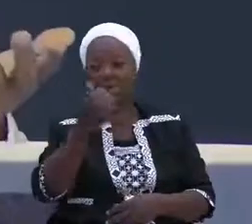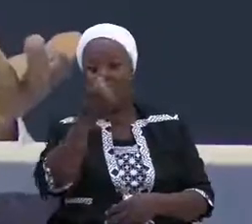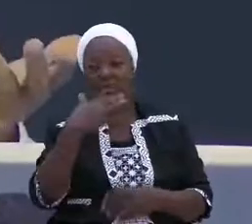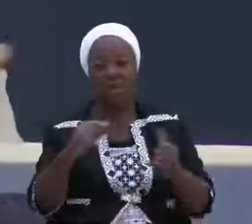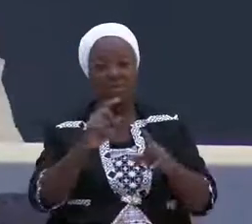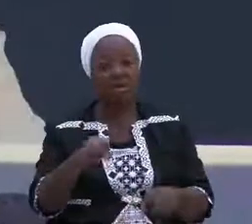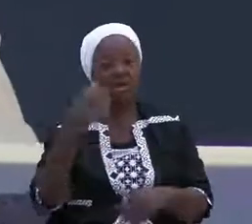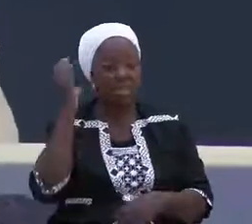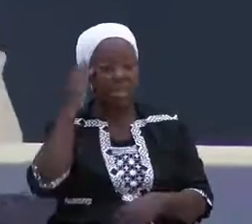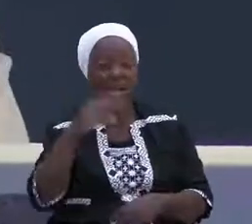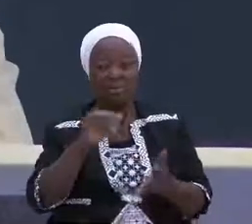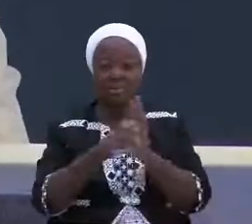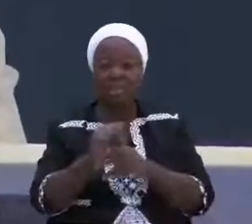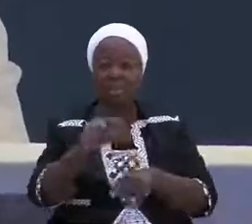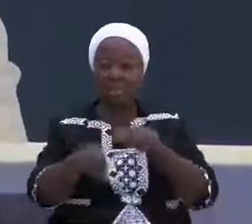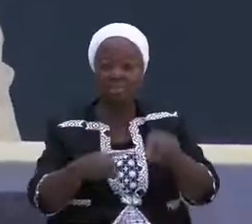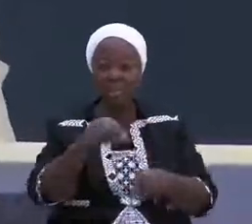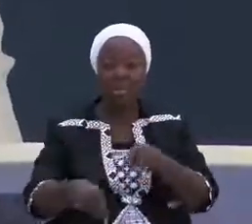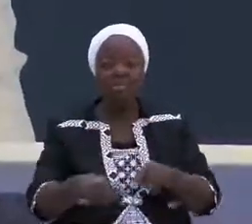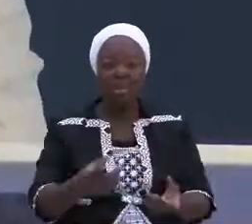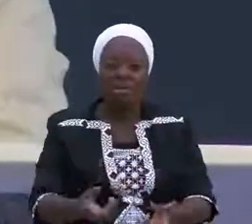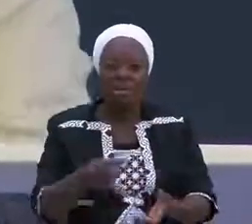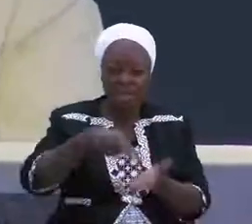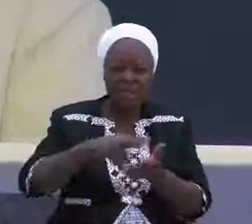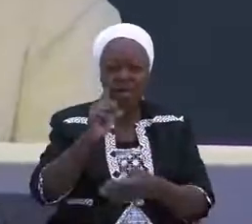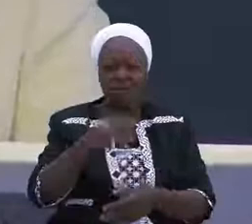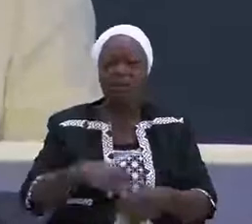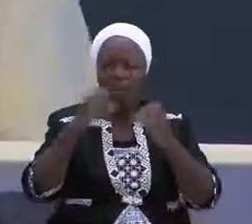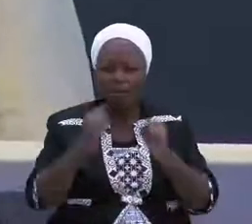écouter. Et vous qui êtes paralytique, vous pouvez vous lever. La